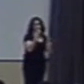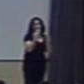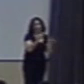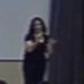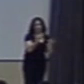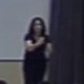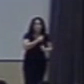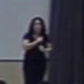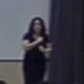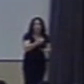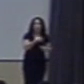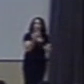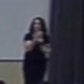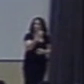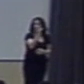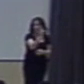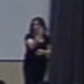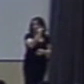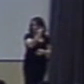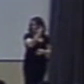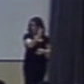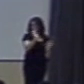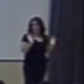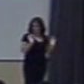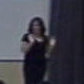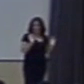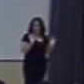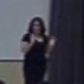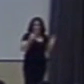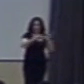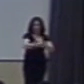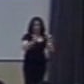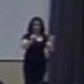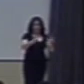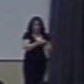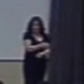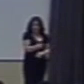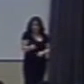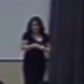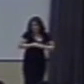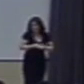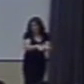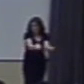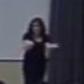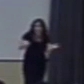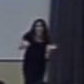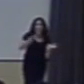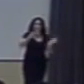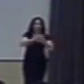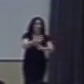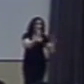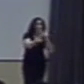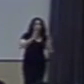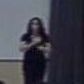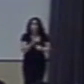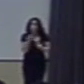dir, hi ha tanta oferta a la televisió que fa que les audiències són cada